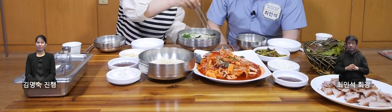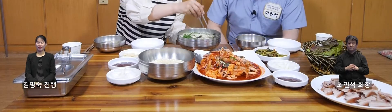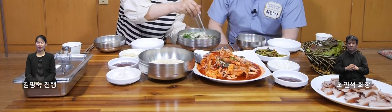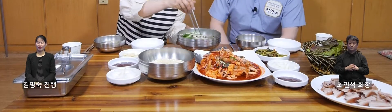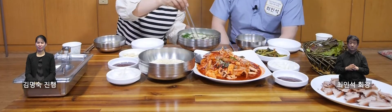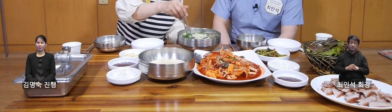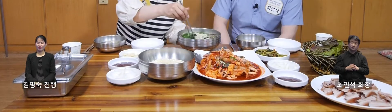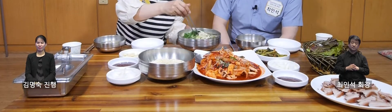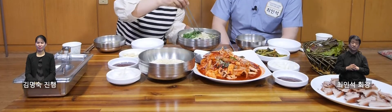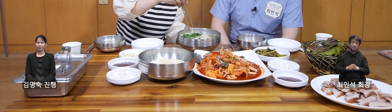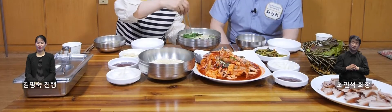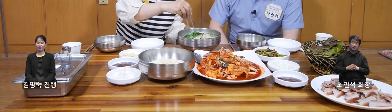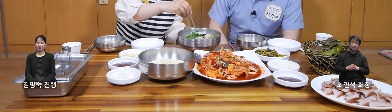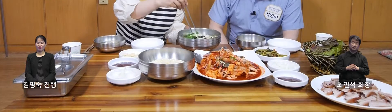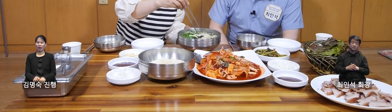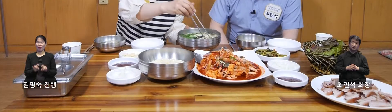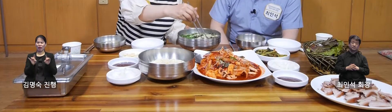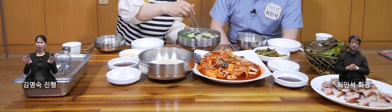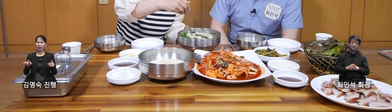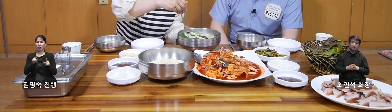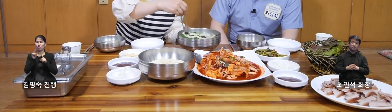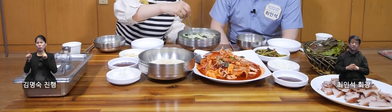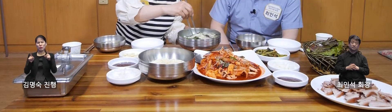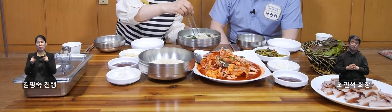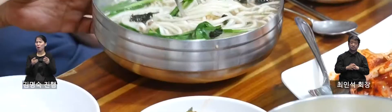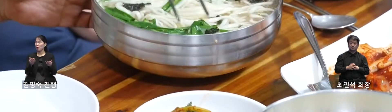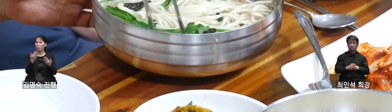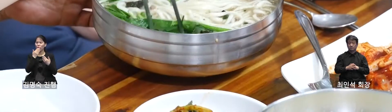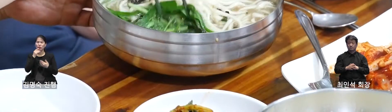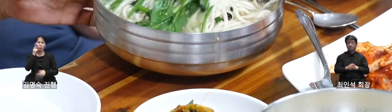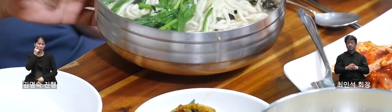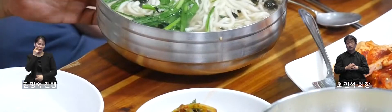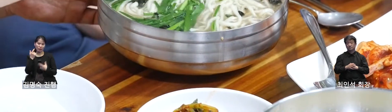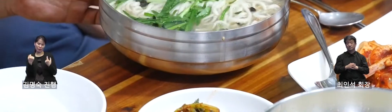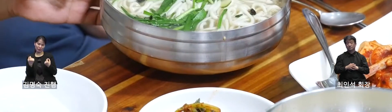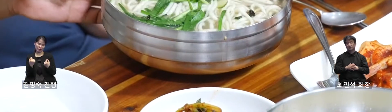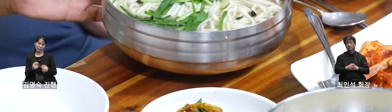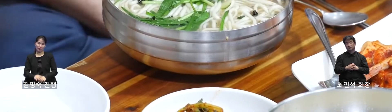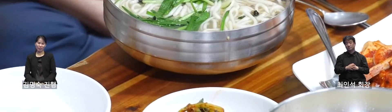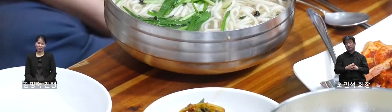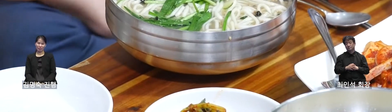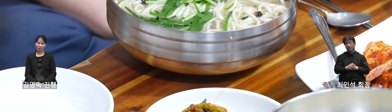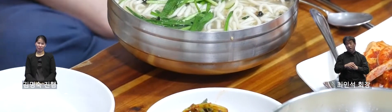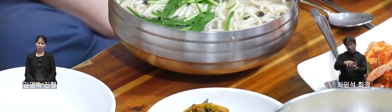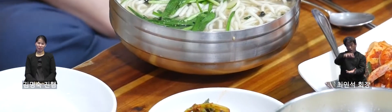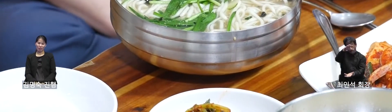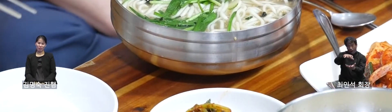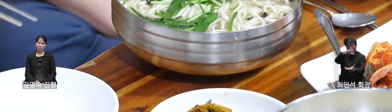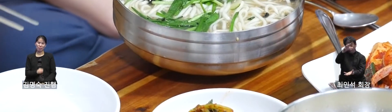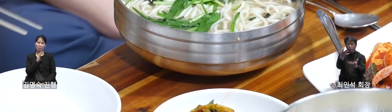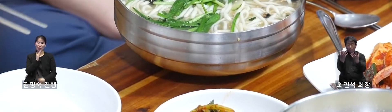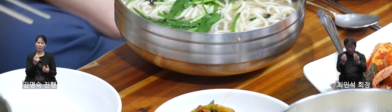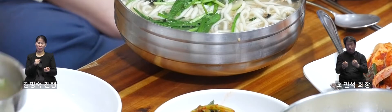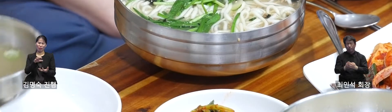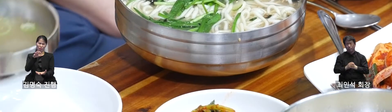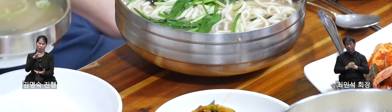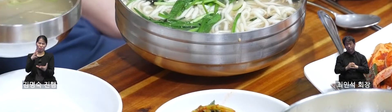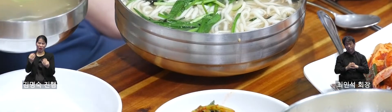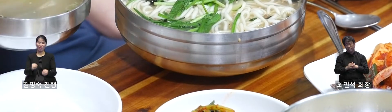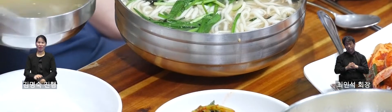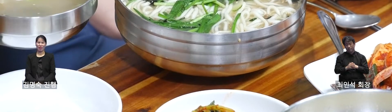이제 저희가 하나씩 시키면 다 못 먹을 것 같아서 양도 엄청 많네요. 양도 많이